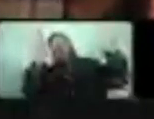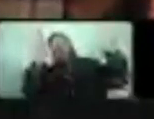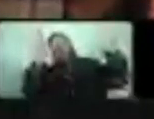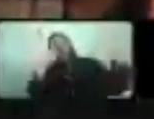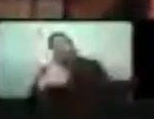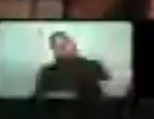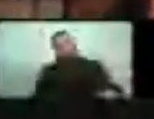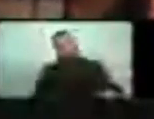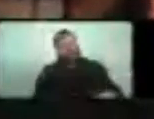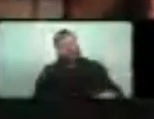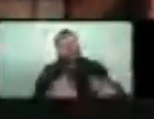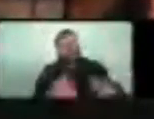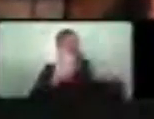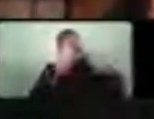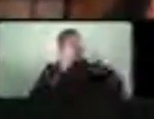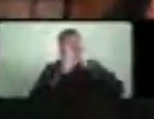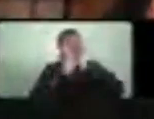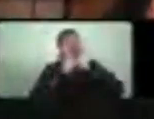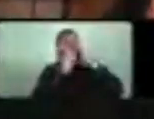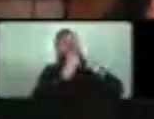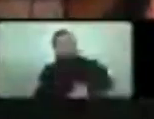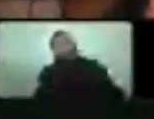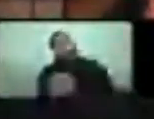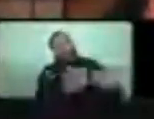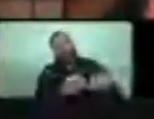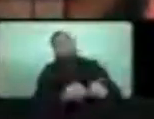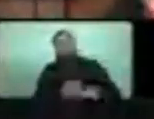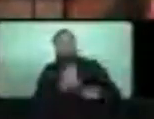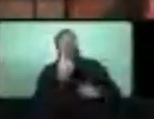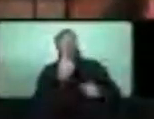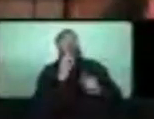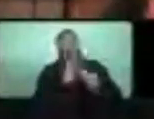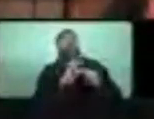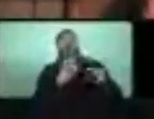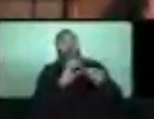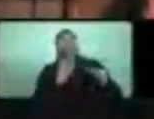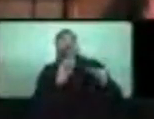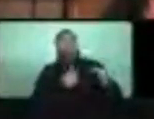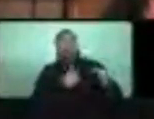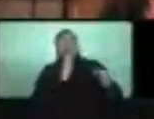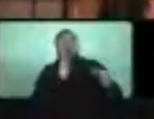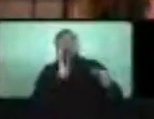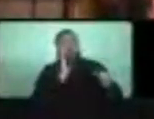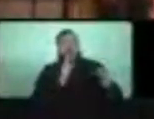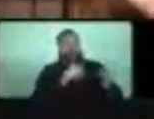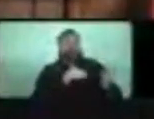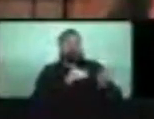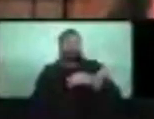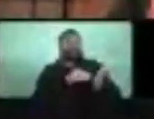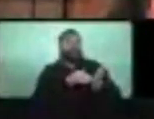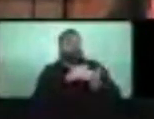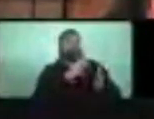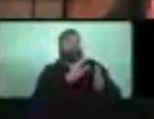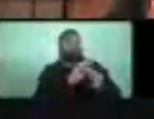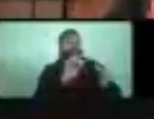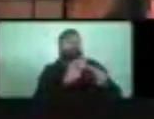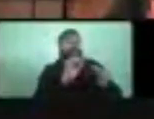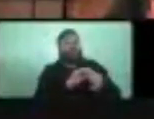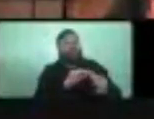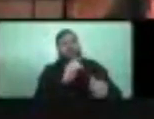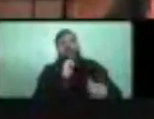kwamba ripoti hii imekuwa nzuri sana. Swali langu ni kuna maoni moja.